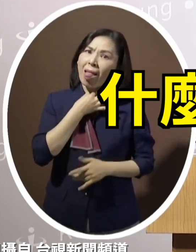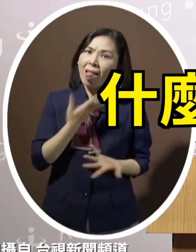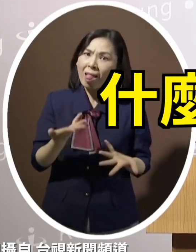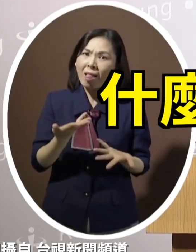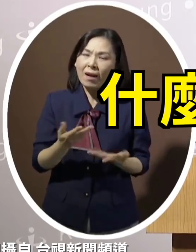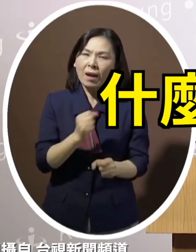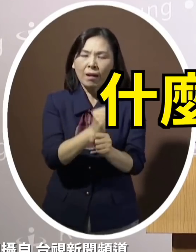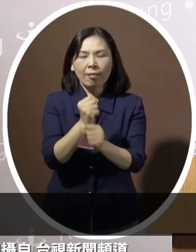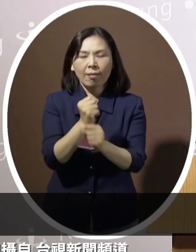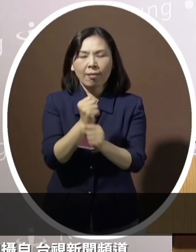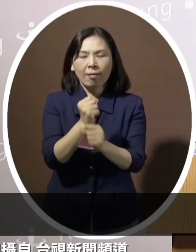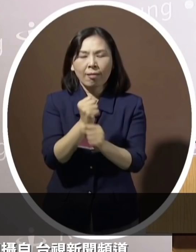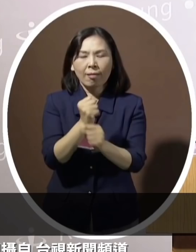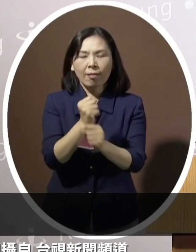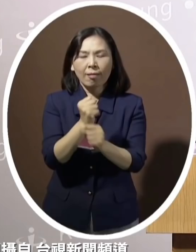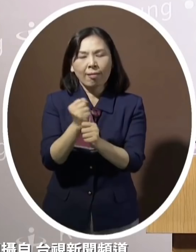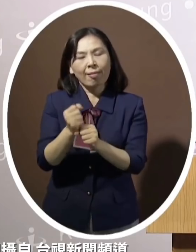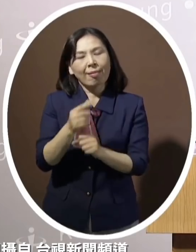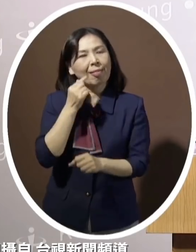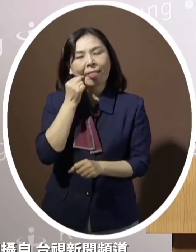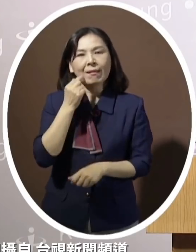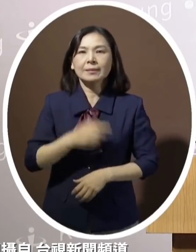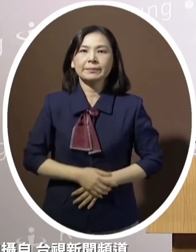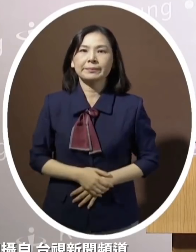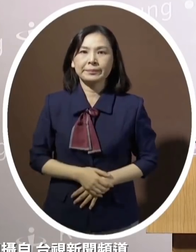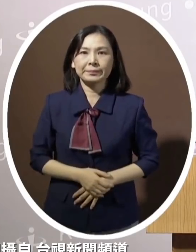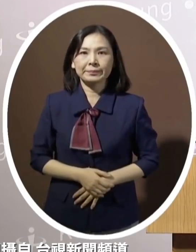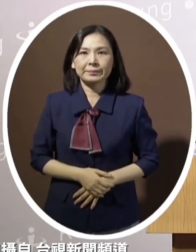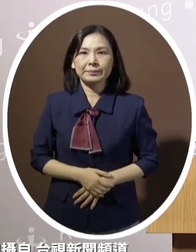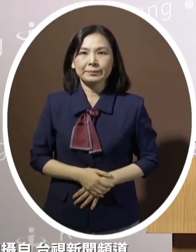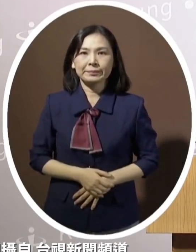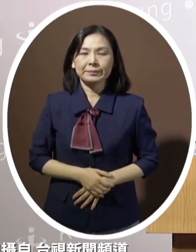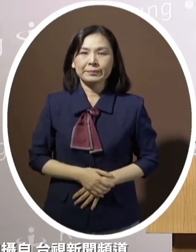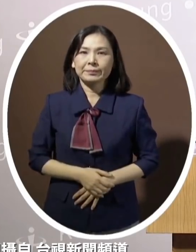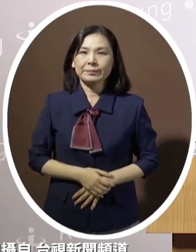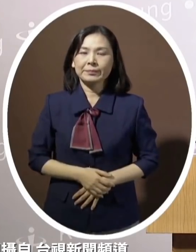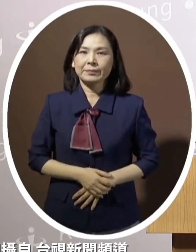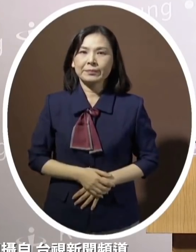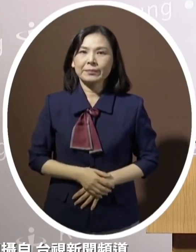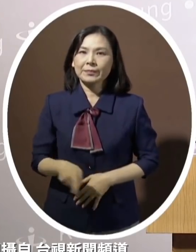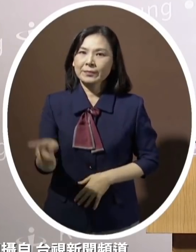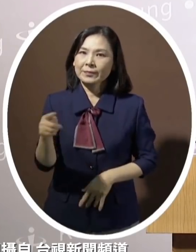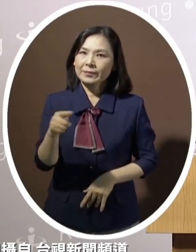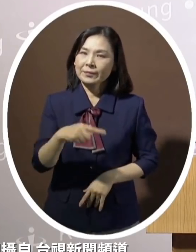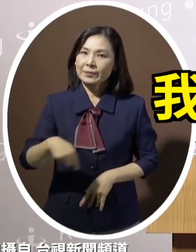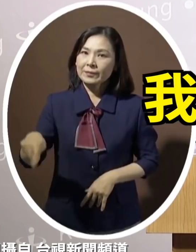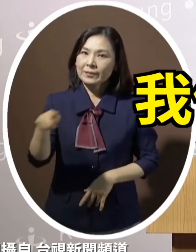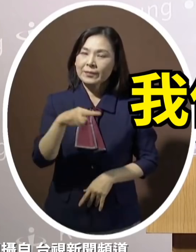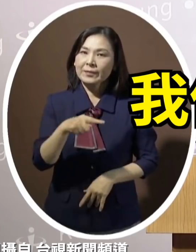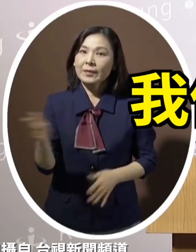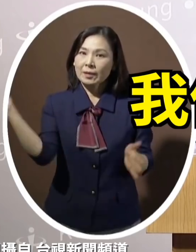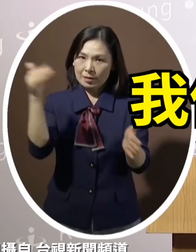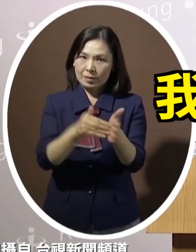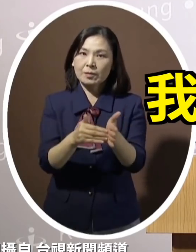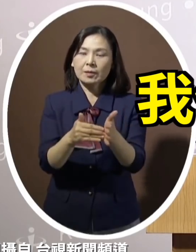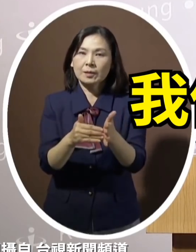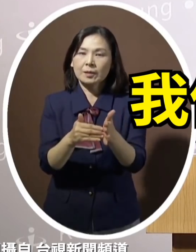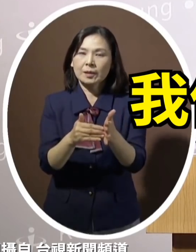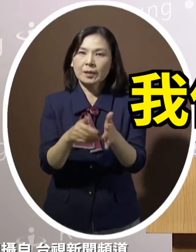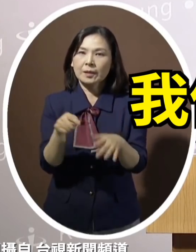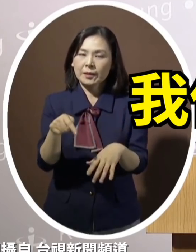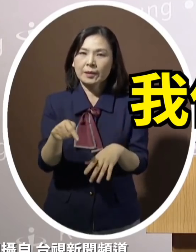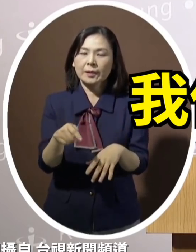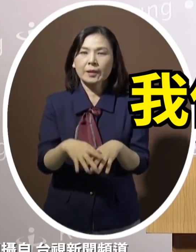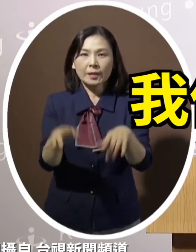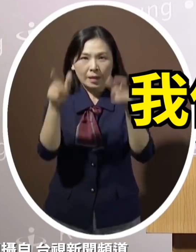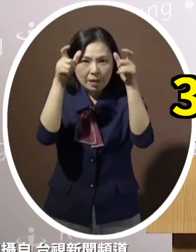什么事情都不能做。 这还需要你讲吗？ 所以这些最后。我们还是要谈到我们